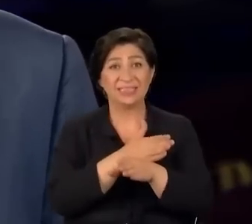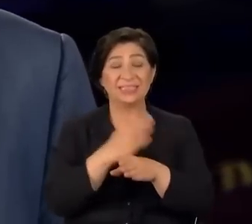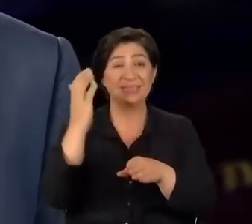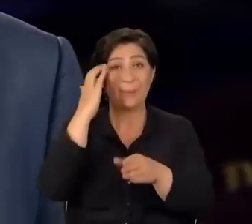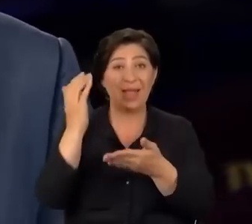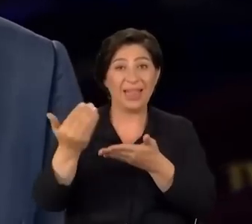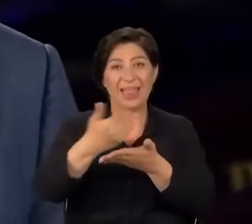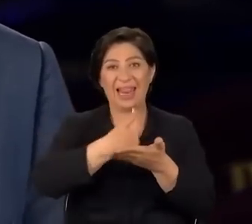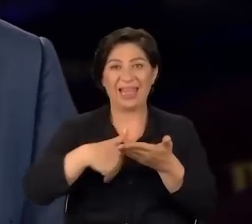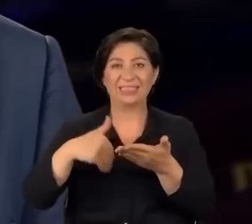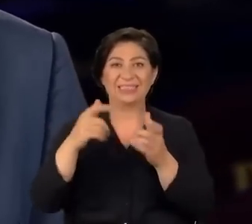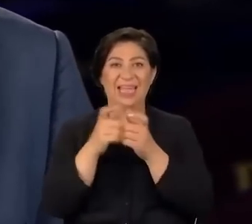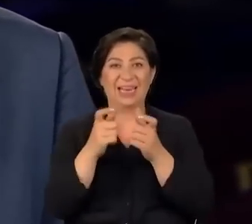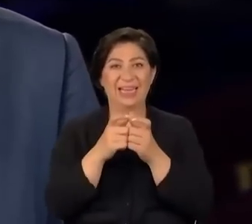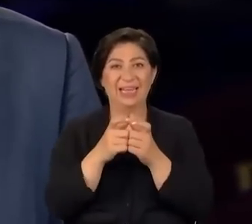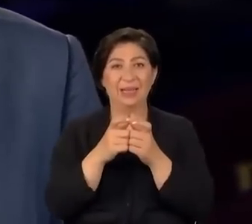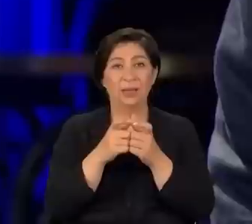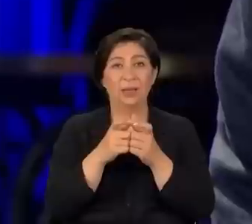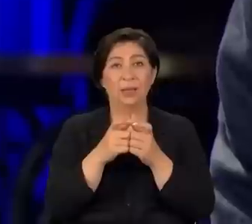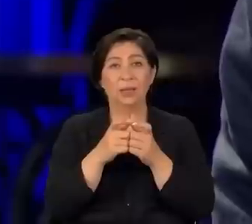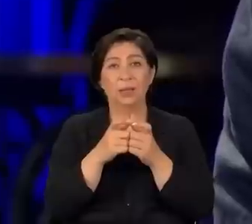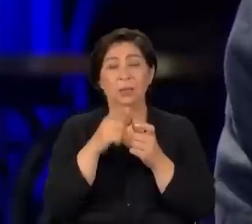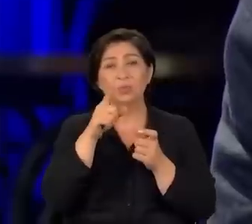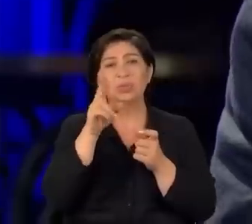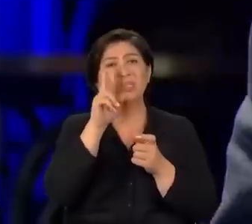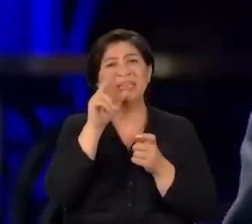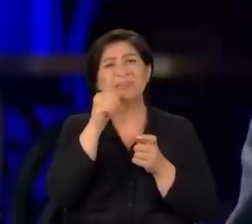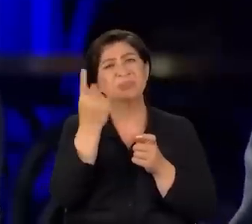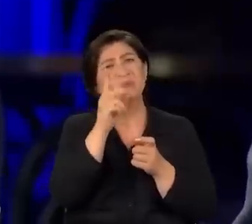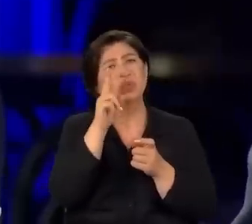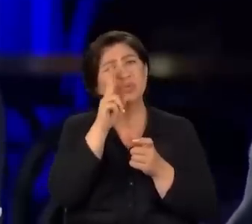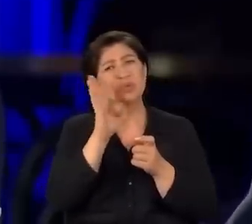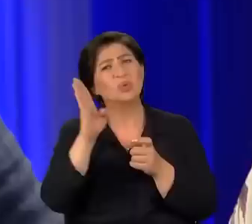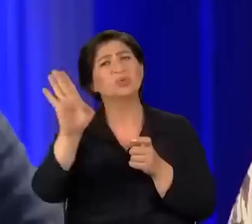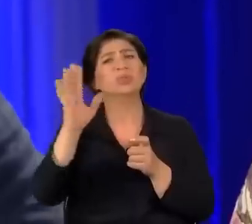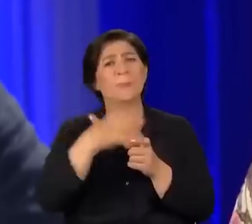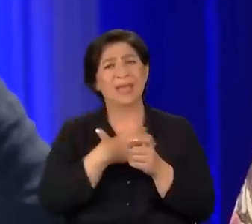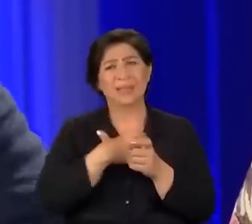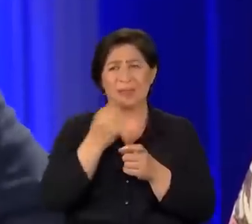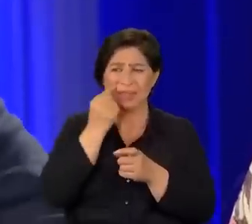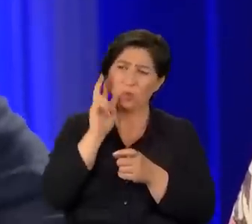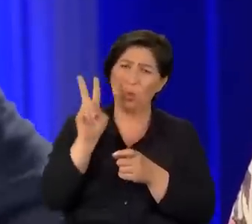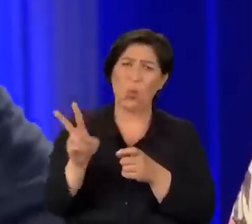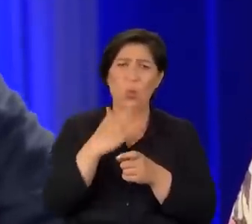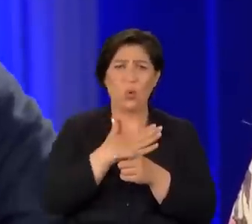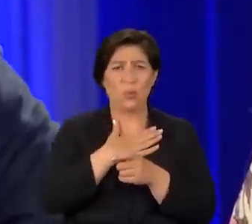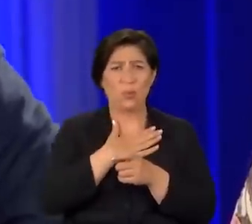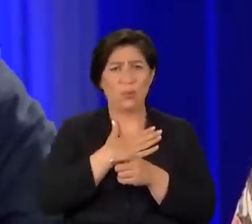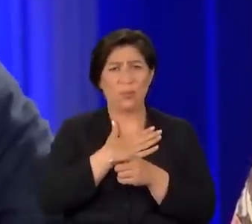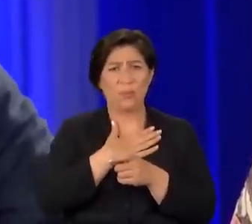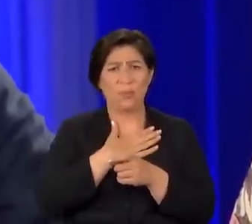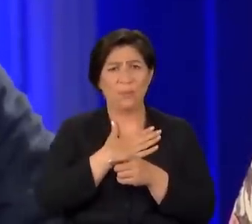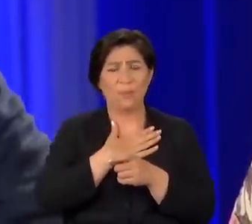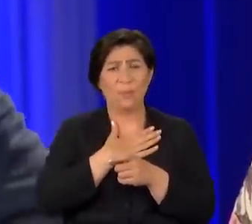Derneği. Ama pardon orada iki alternatif evet. var. Ama bunun hiçbir sonuca götürmeyeceğini oradan ben bizzat kendim görüyorum. Ben çözüm olarak önermedim. Yani,